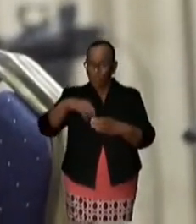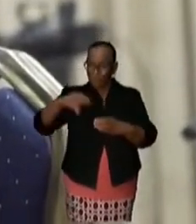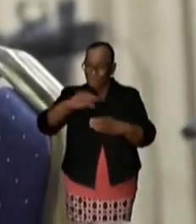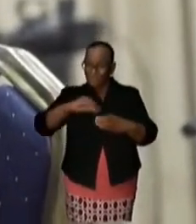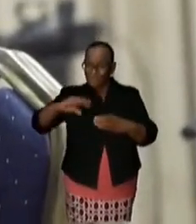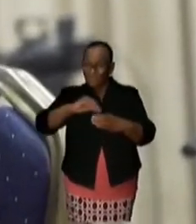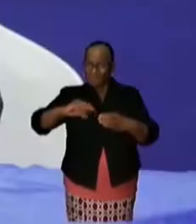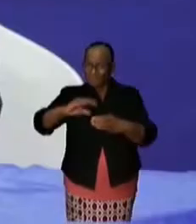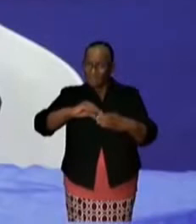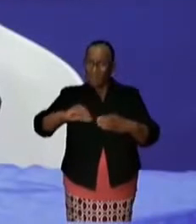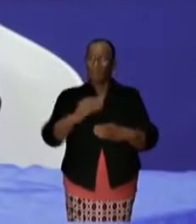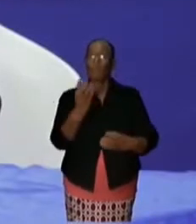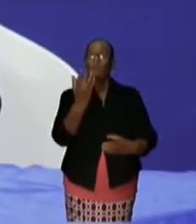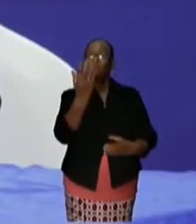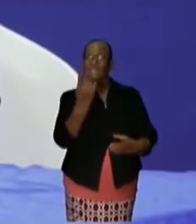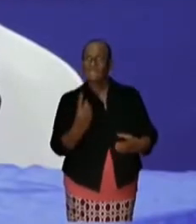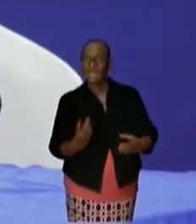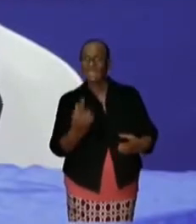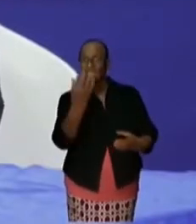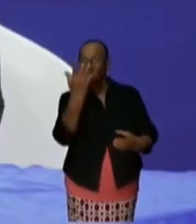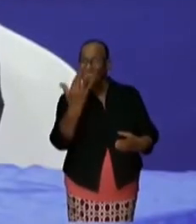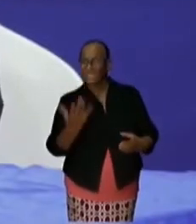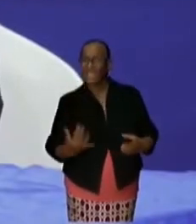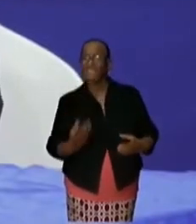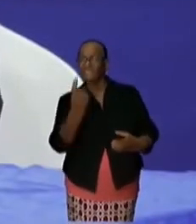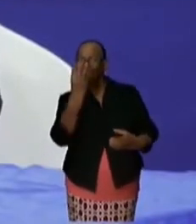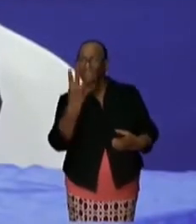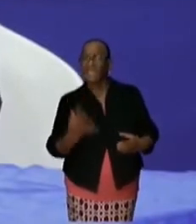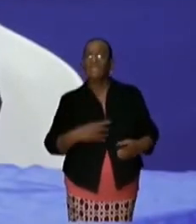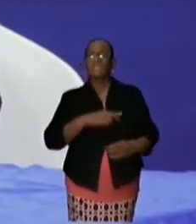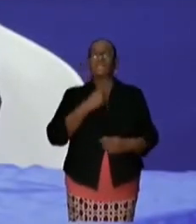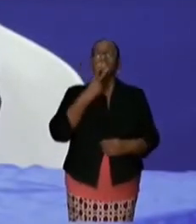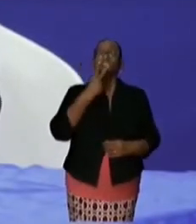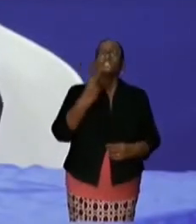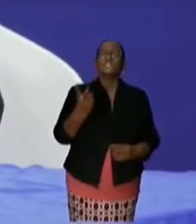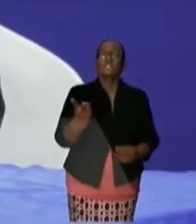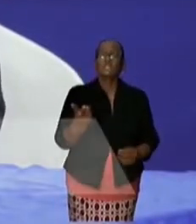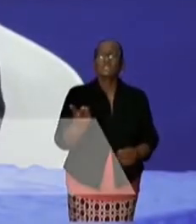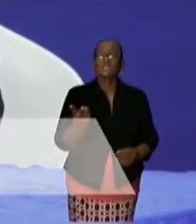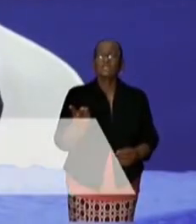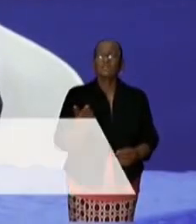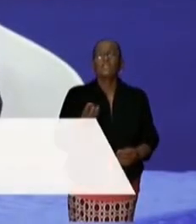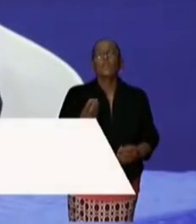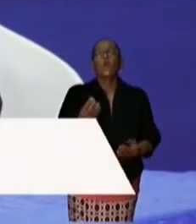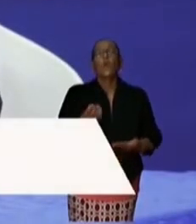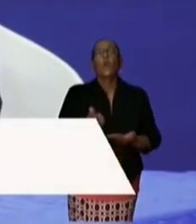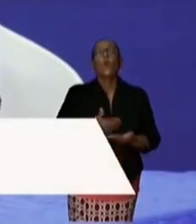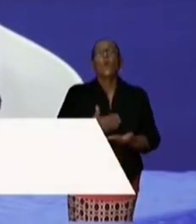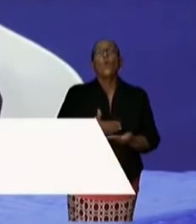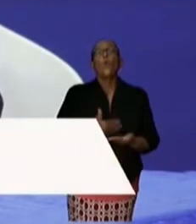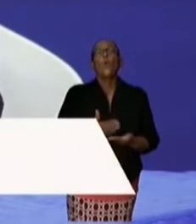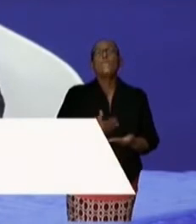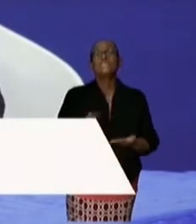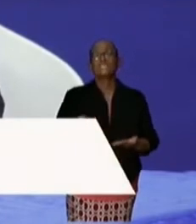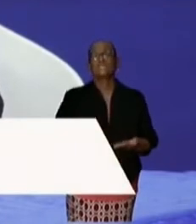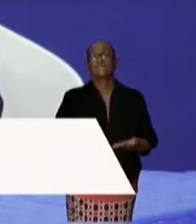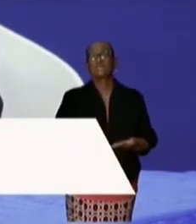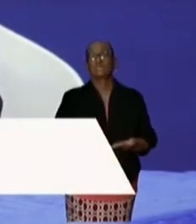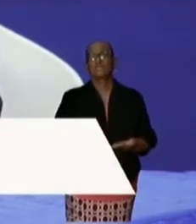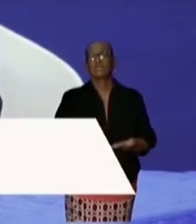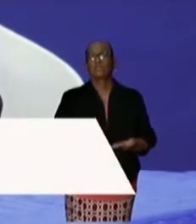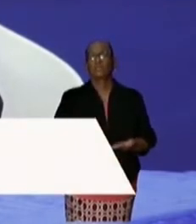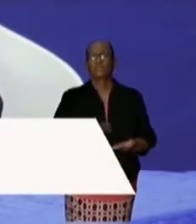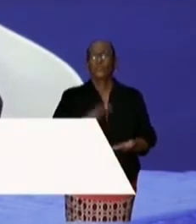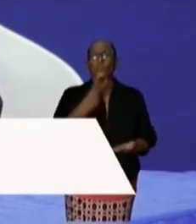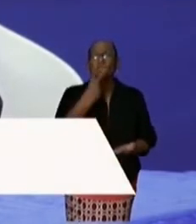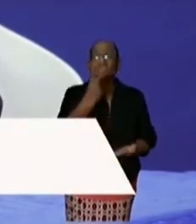leggen, de berekeningen opnieuw te laten zien en natuurlijk met hun winstmarge erin. Wij moeten dus constateren vanuit